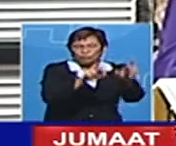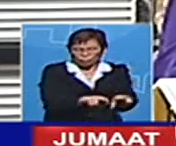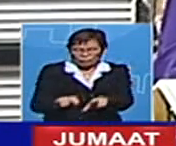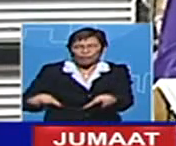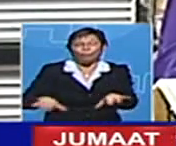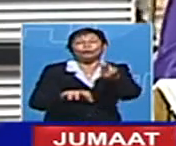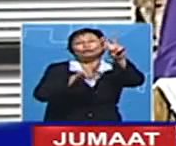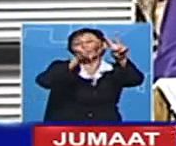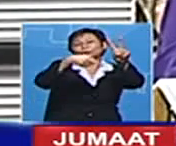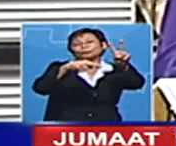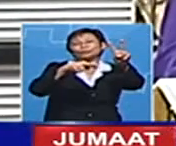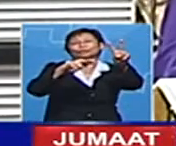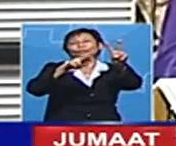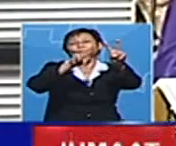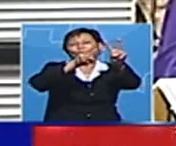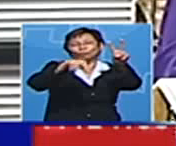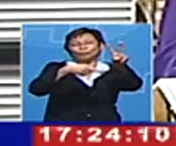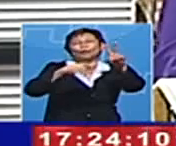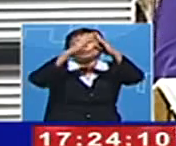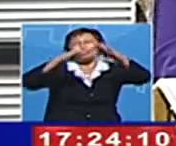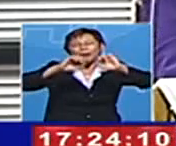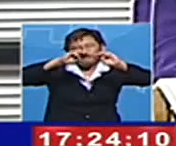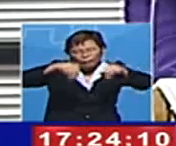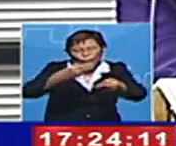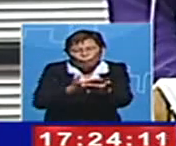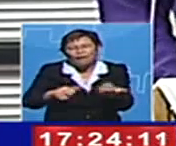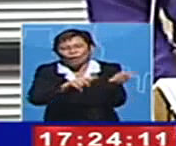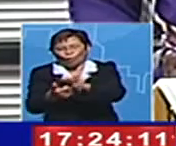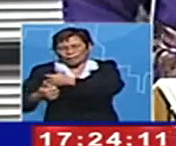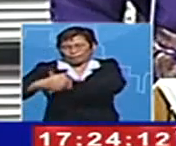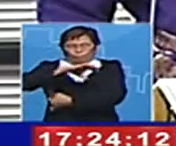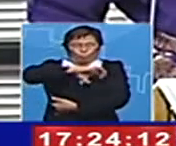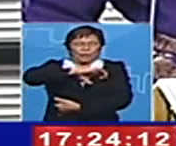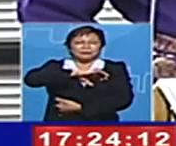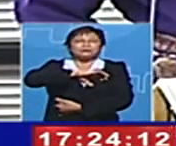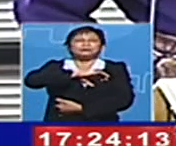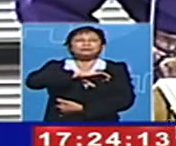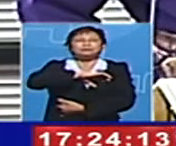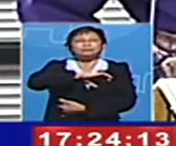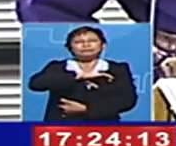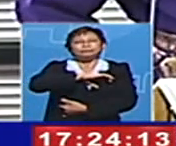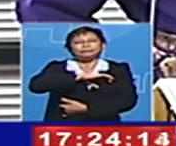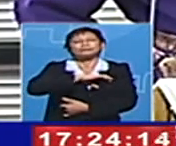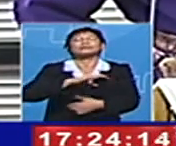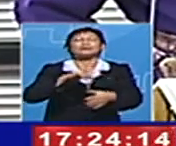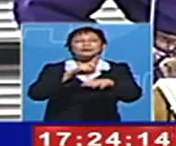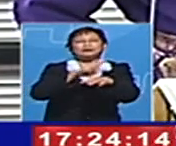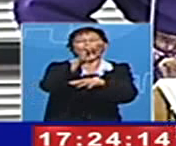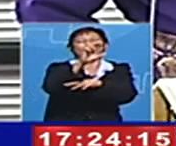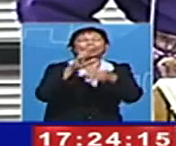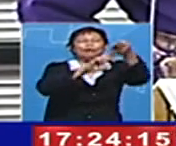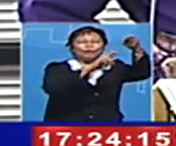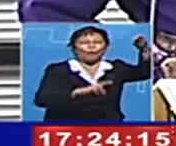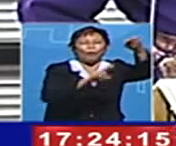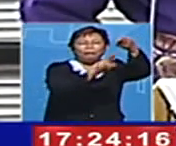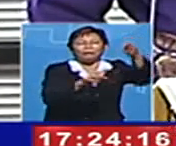membina 2000 unit lagi rumah mampu milik bagi anggota polis diraja Malaysia antaranya di Rawang dan